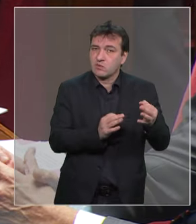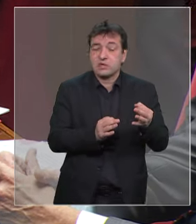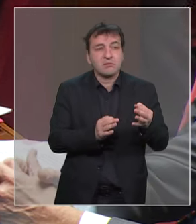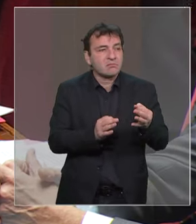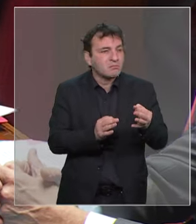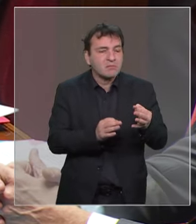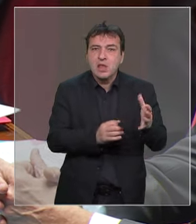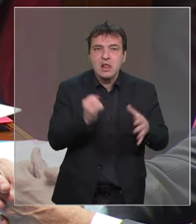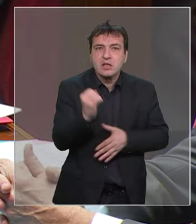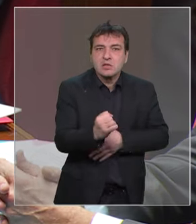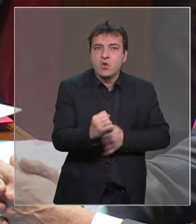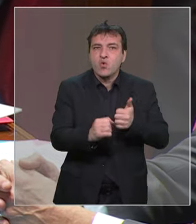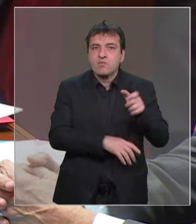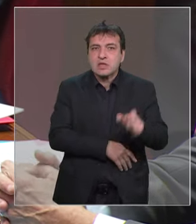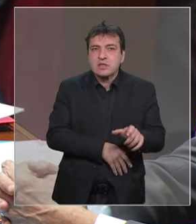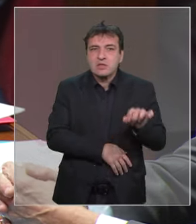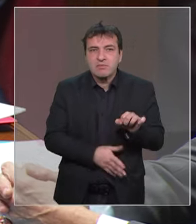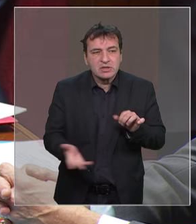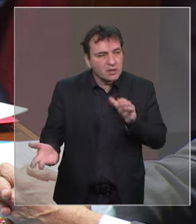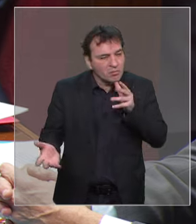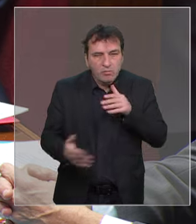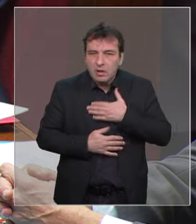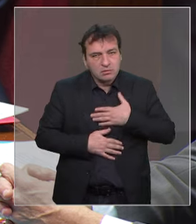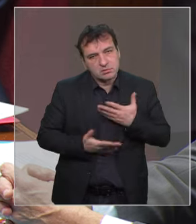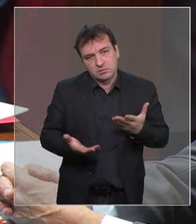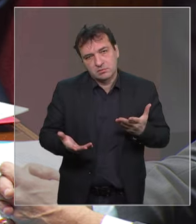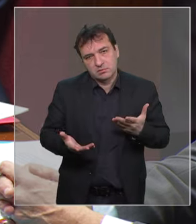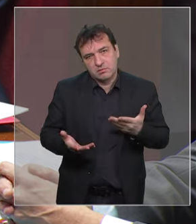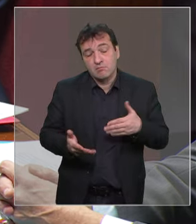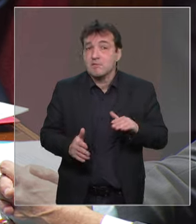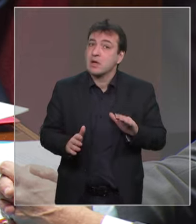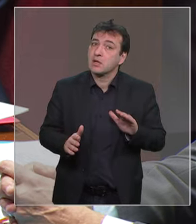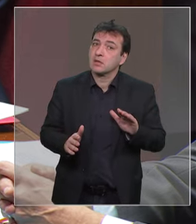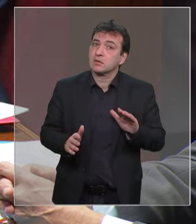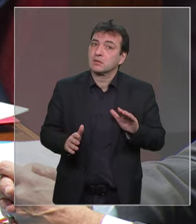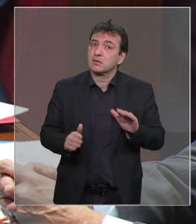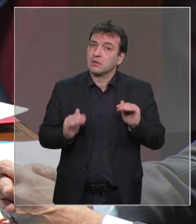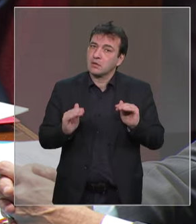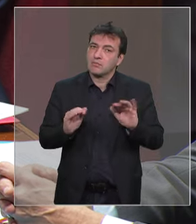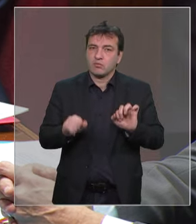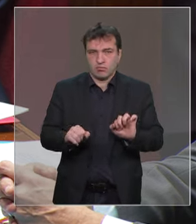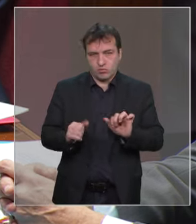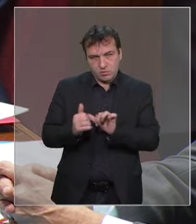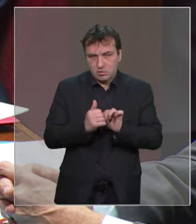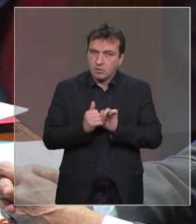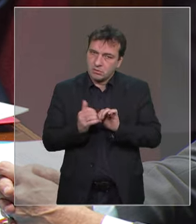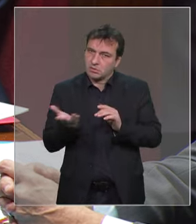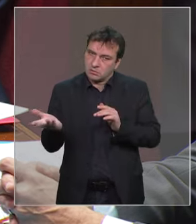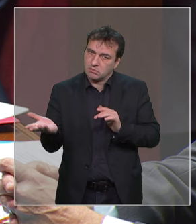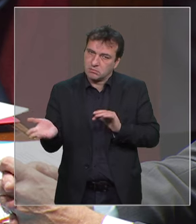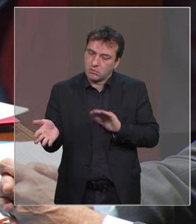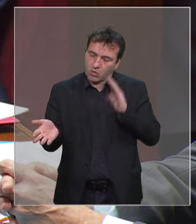malheureusement, ait tué une personne samedi dernier. Pour autant, je pense que nous pouvons reconnaître ensemble que nous